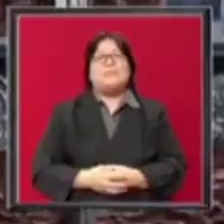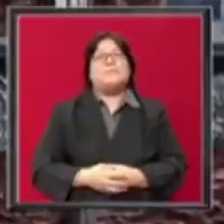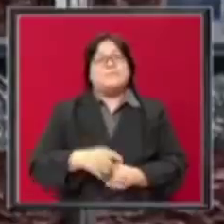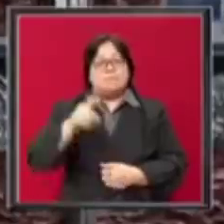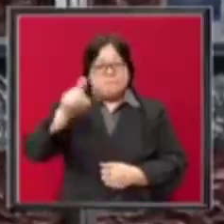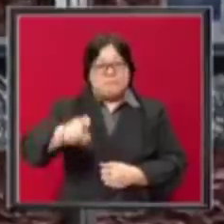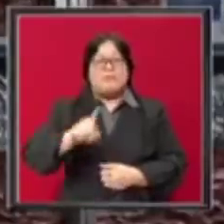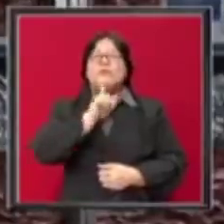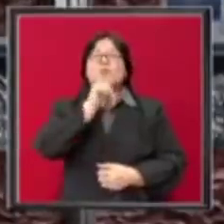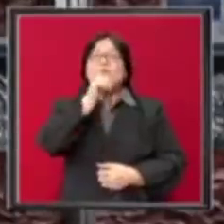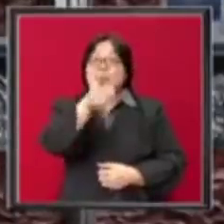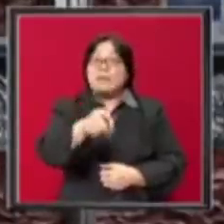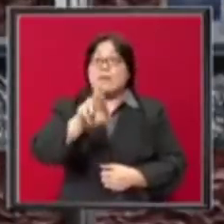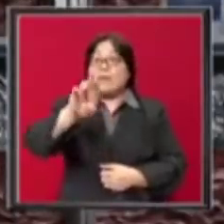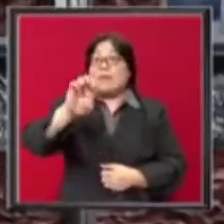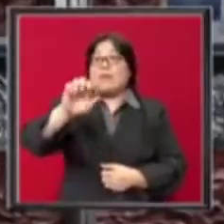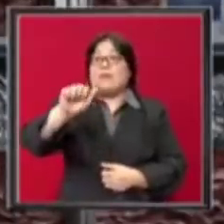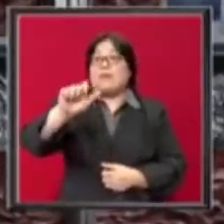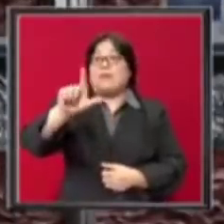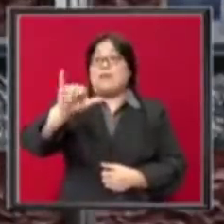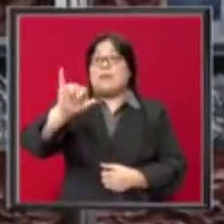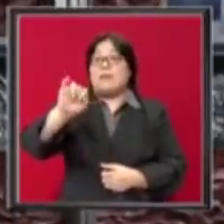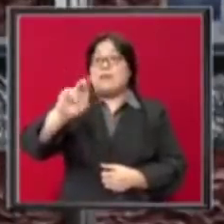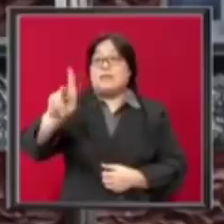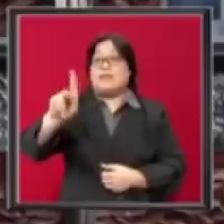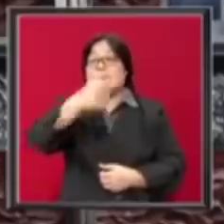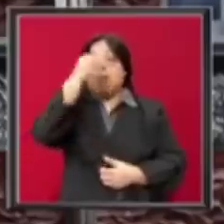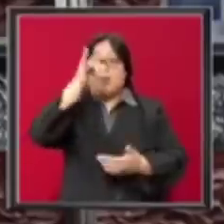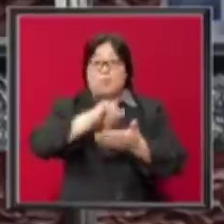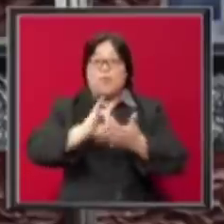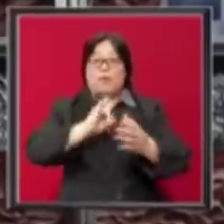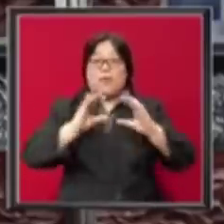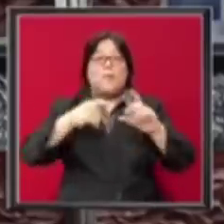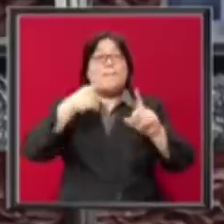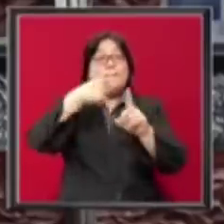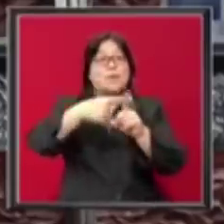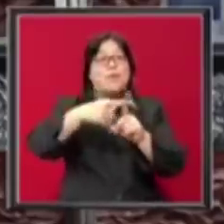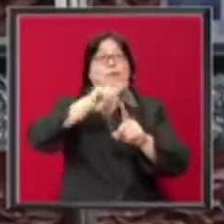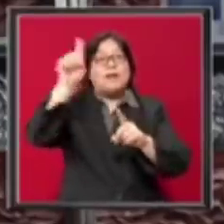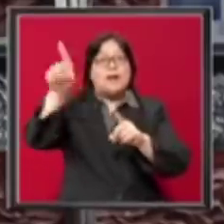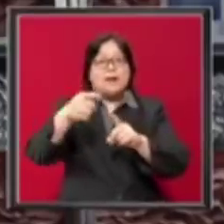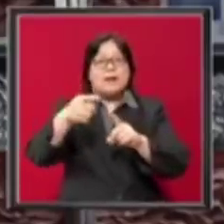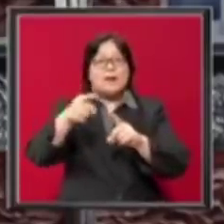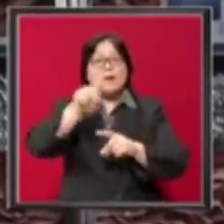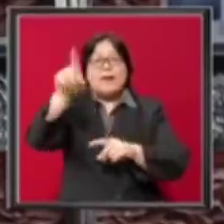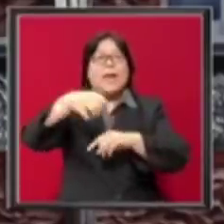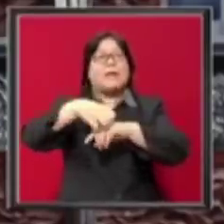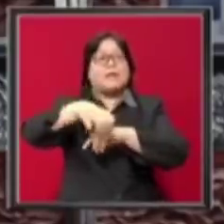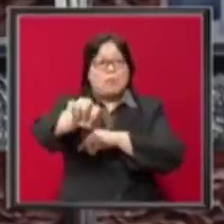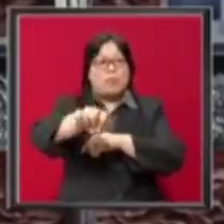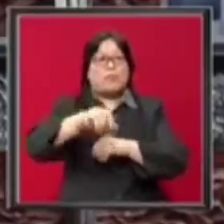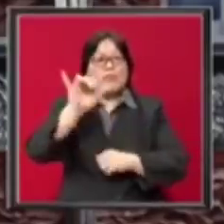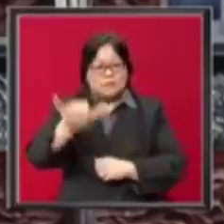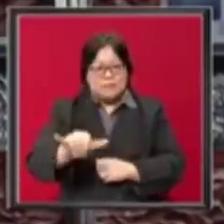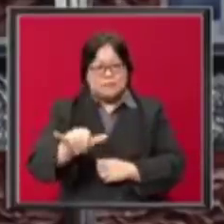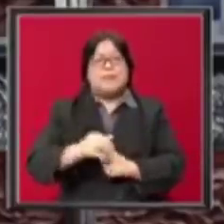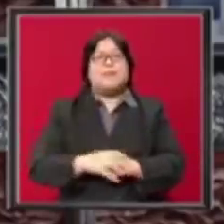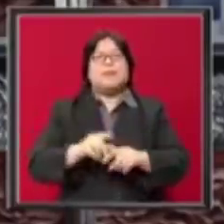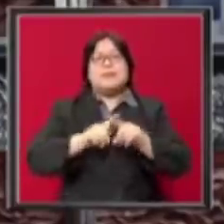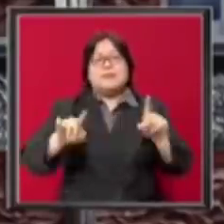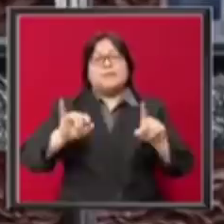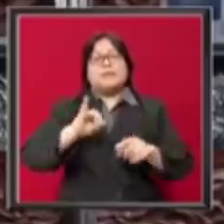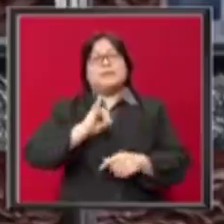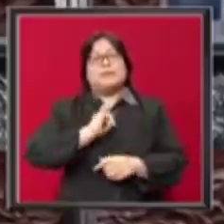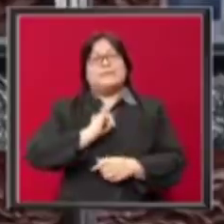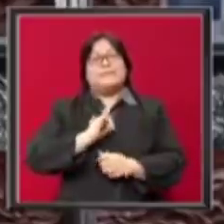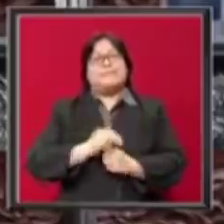Kena realistik. Sebab itu saya sebut tadi yang positif yang hanya perdagangan soal ekspor. Tetapi